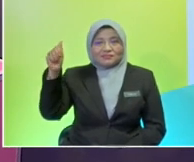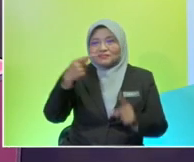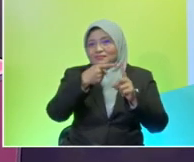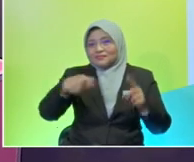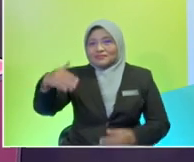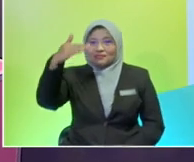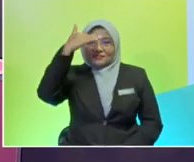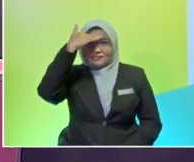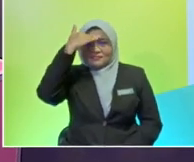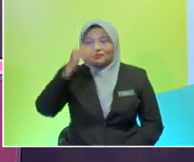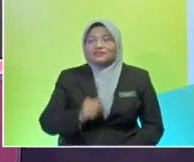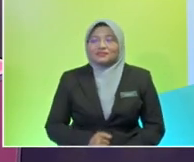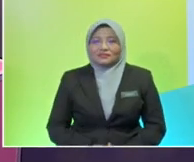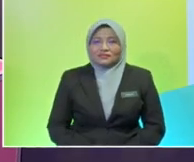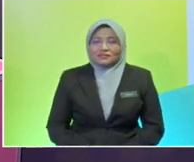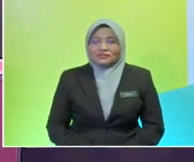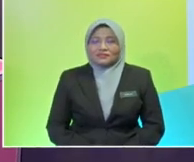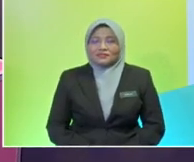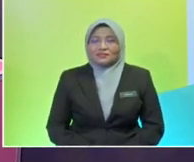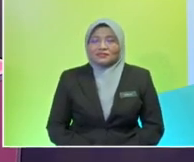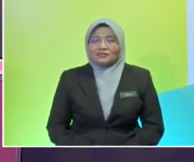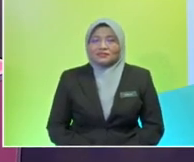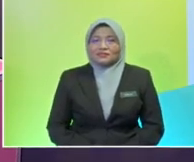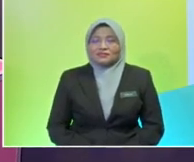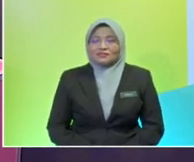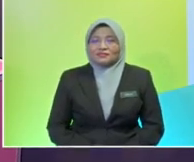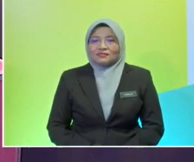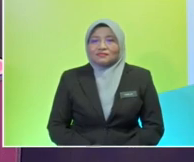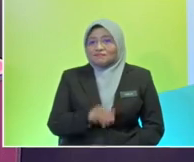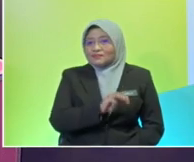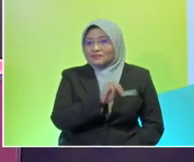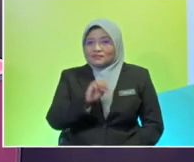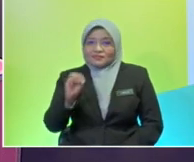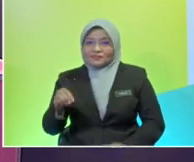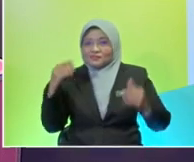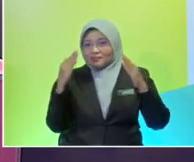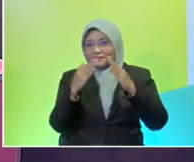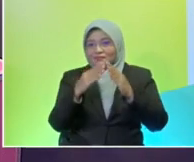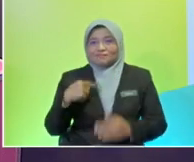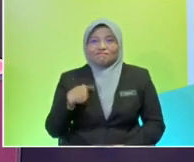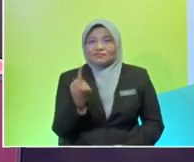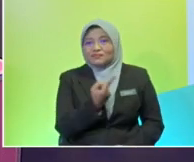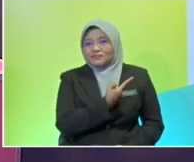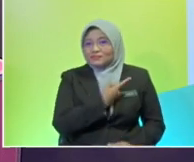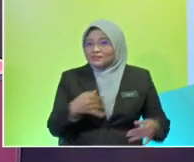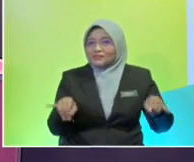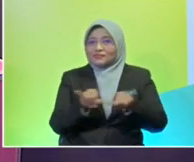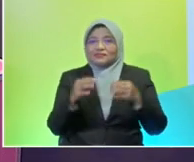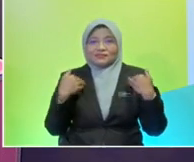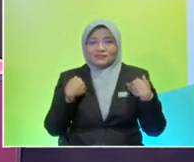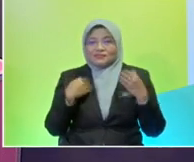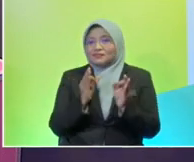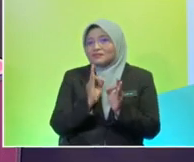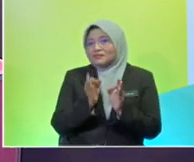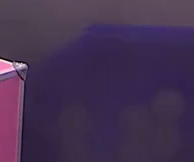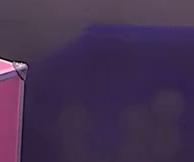Joho Terima Kasih Cikgu selamat datang hai murid-murid di rumah kita juga dibantu oleh juru bahasa isyarat